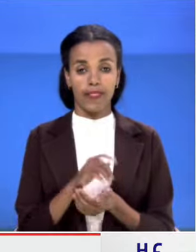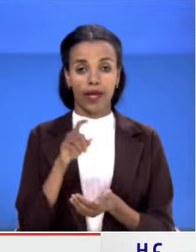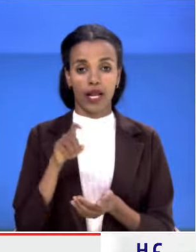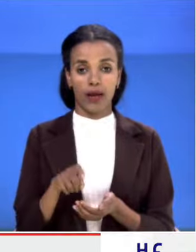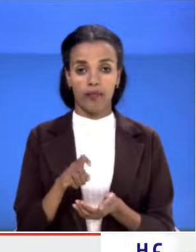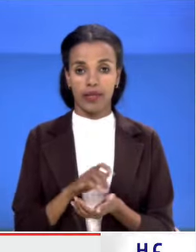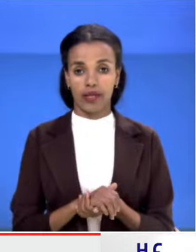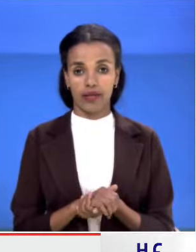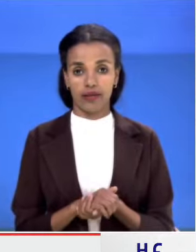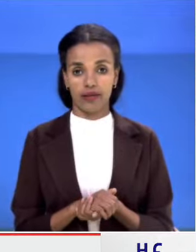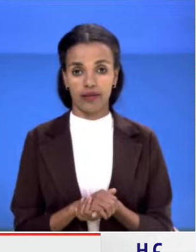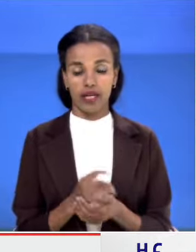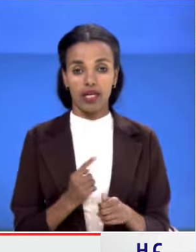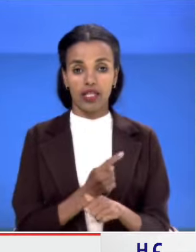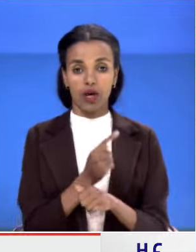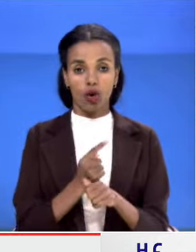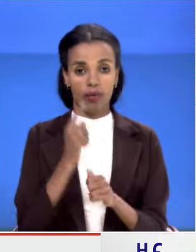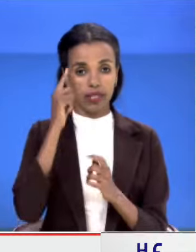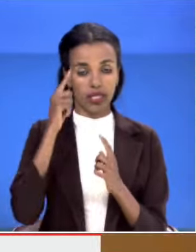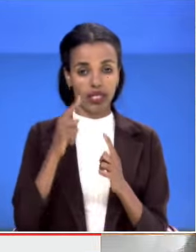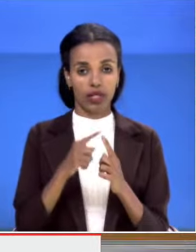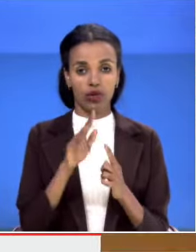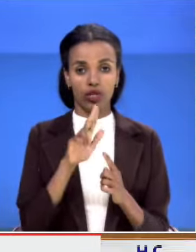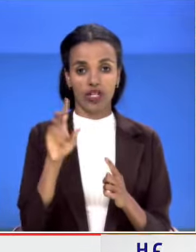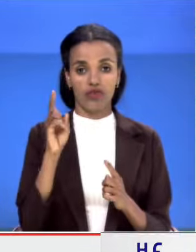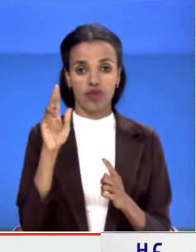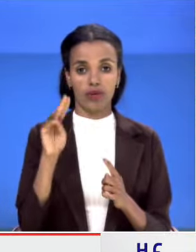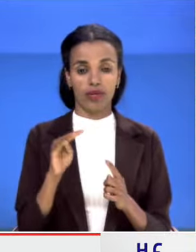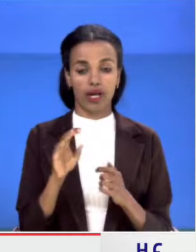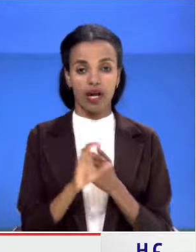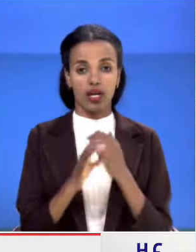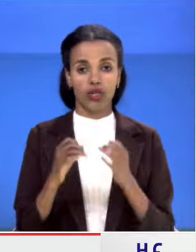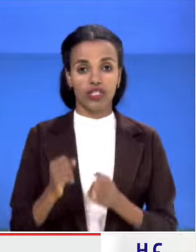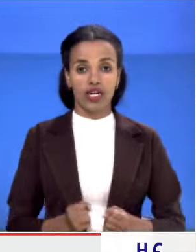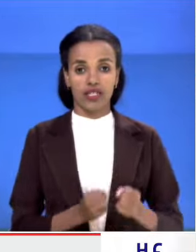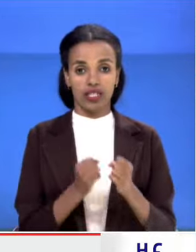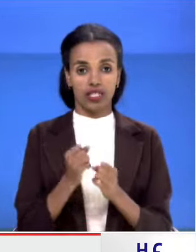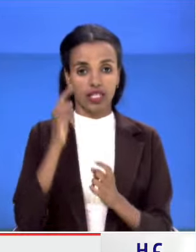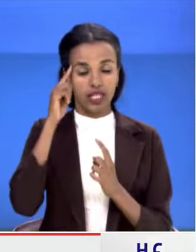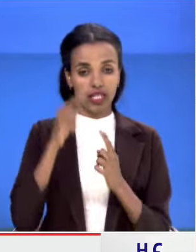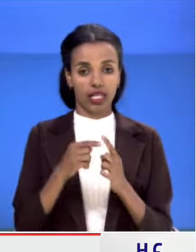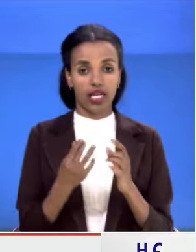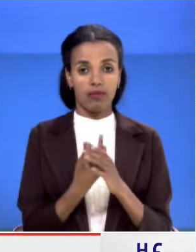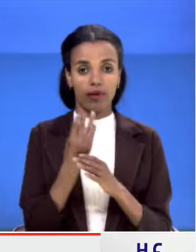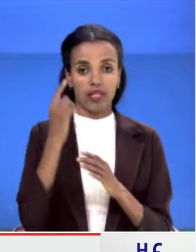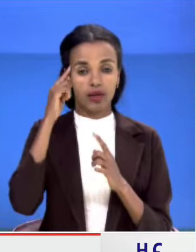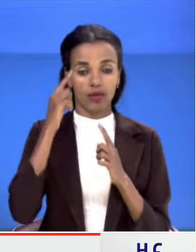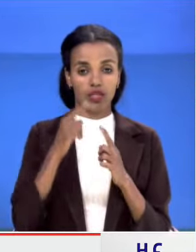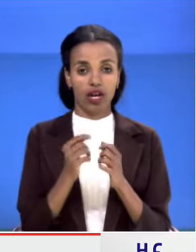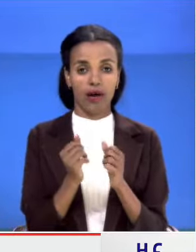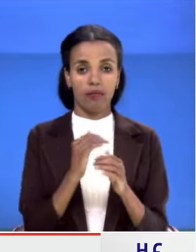አለብን። የተቋማቱ እቅድና ሪፖርት ከሀገራዊ ስትራቴጂክ እቅድና ከልማት ግቦች ጋር በተናበበ መልኩ